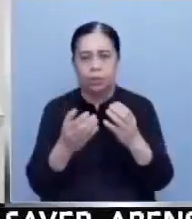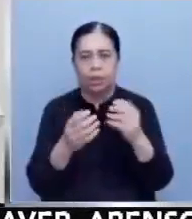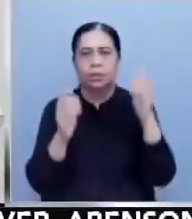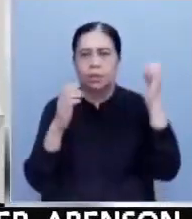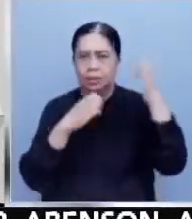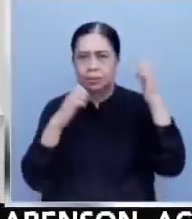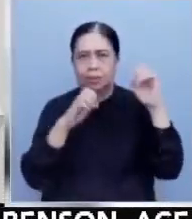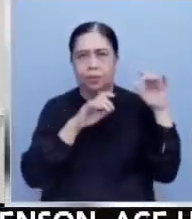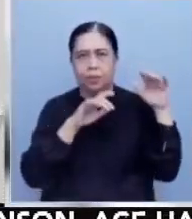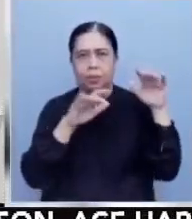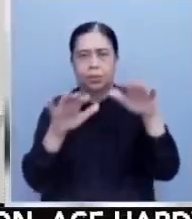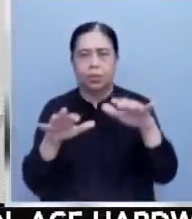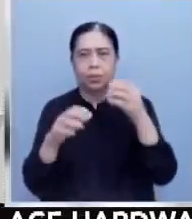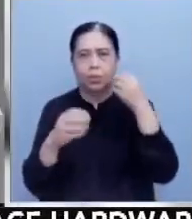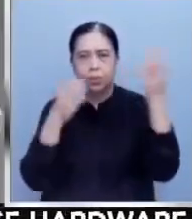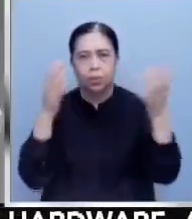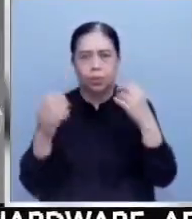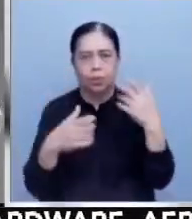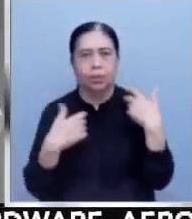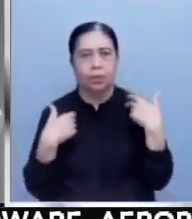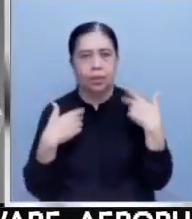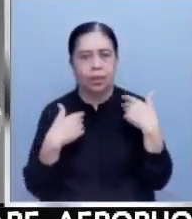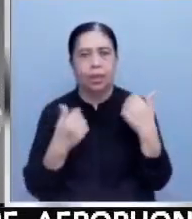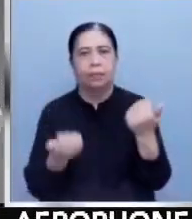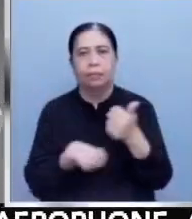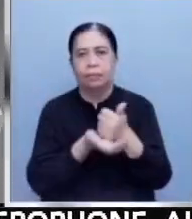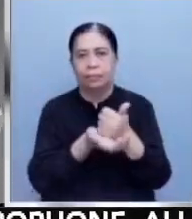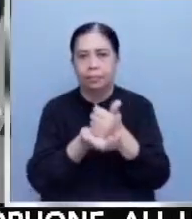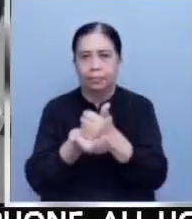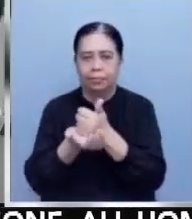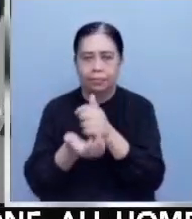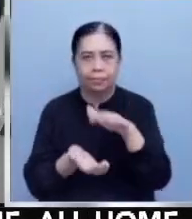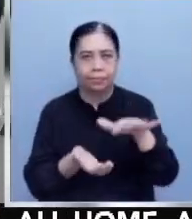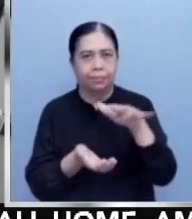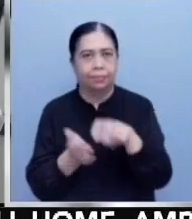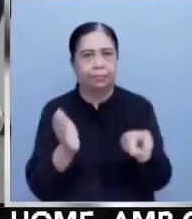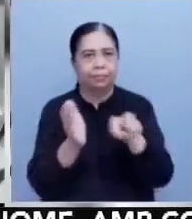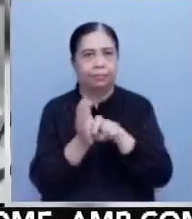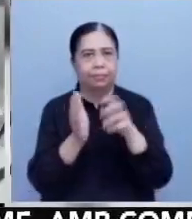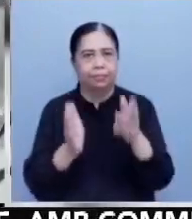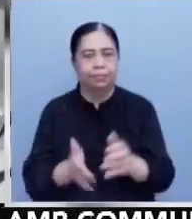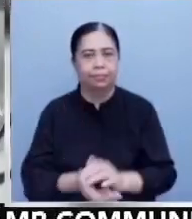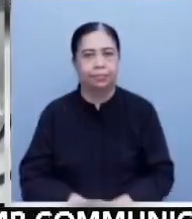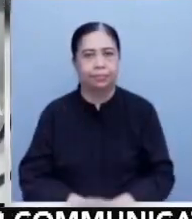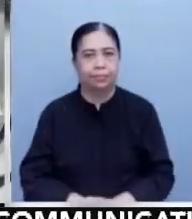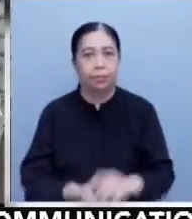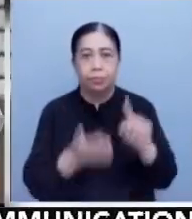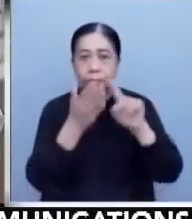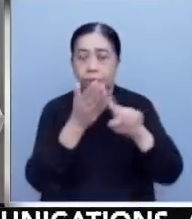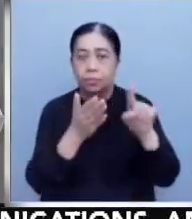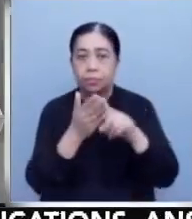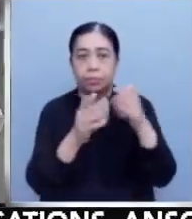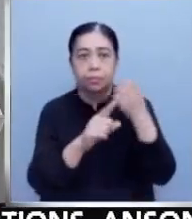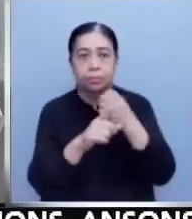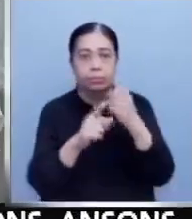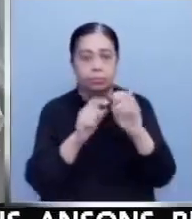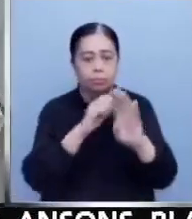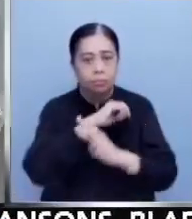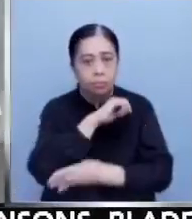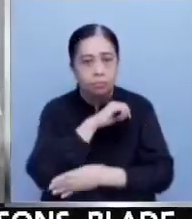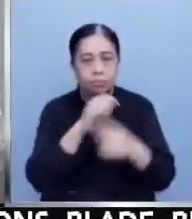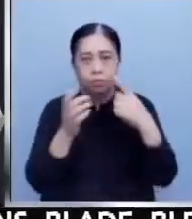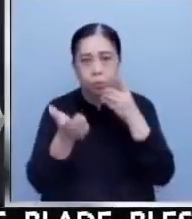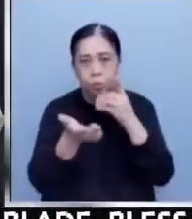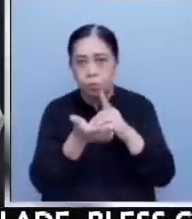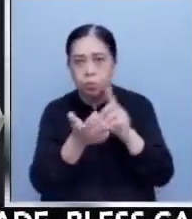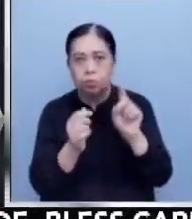magsisiuwian. May passenger assistance desk para alalayan ng mga pasahero. Iniinspeksyon ng bawat bagahe, pati mga dokumento ng mga